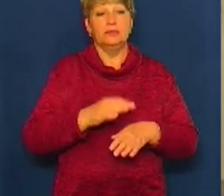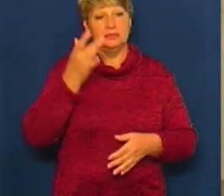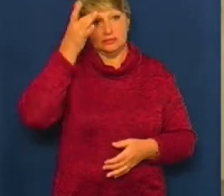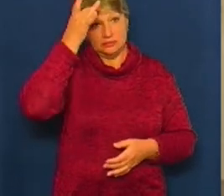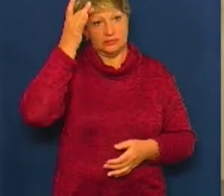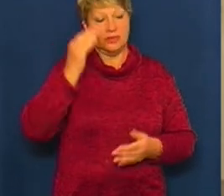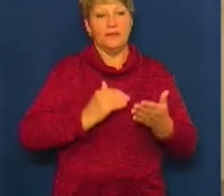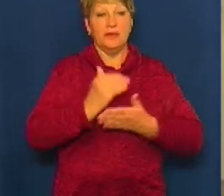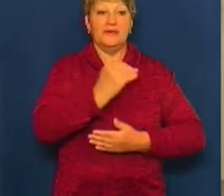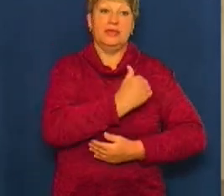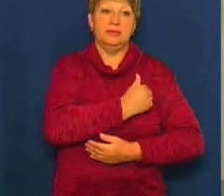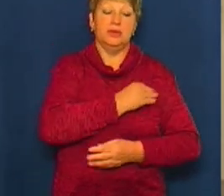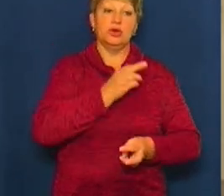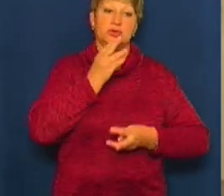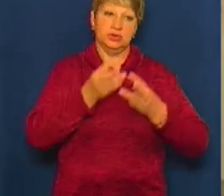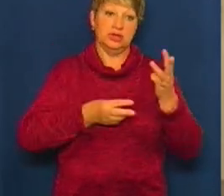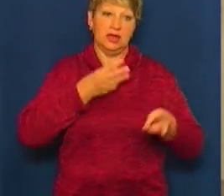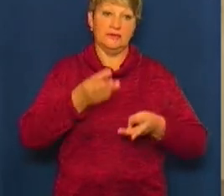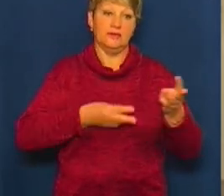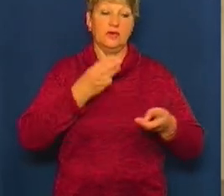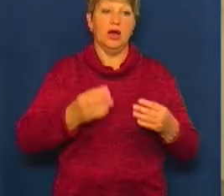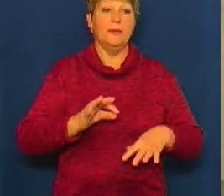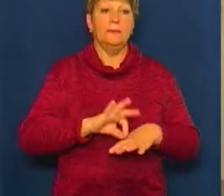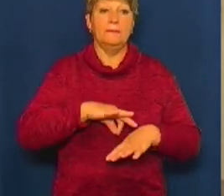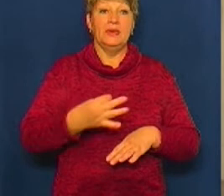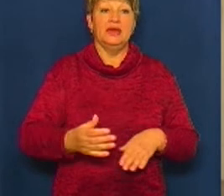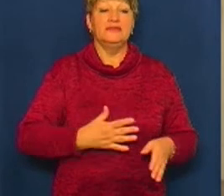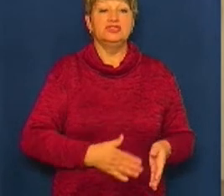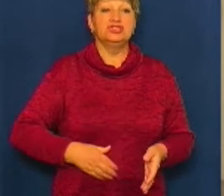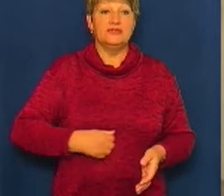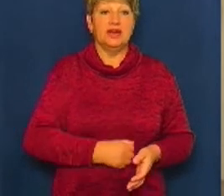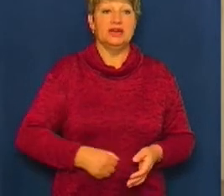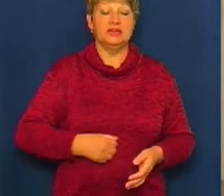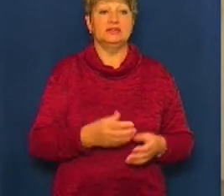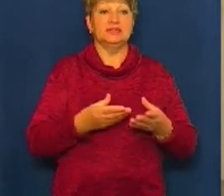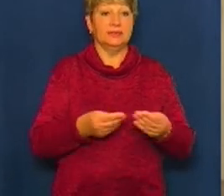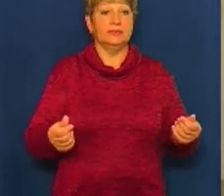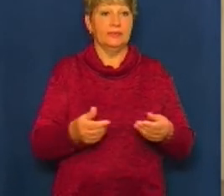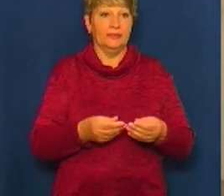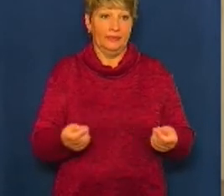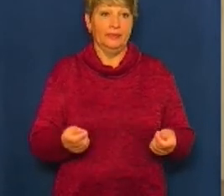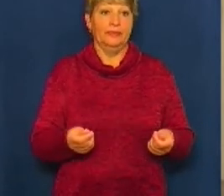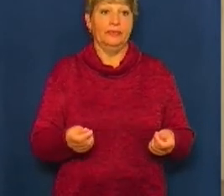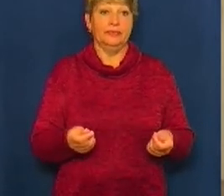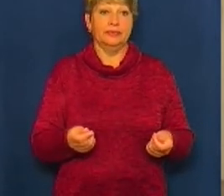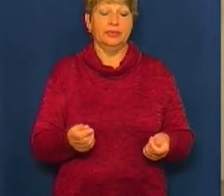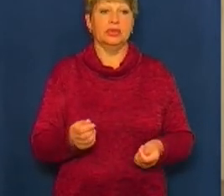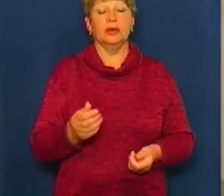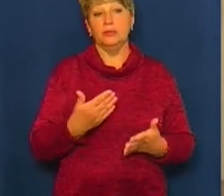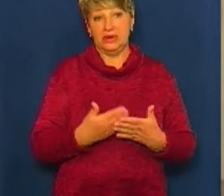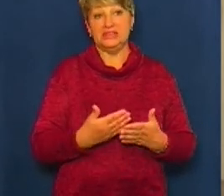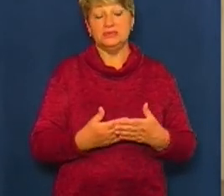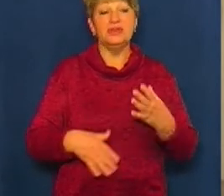температури, нудота, біль в животі, розлади шлунково-кишкового тракту, ну, в принципі,